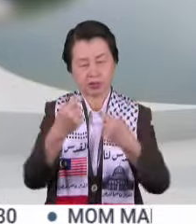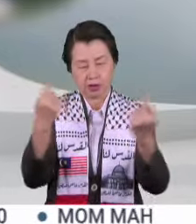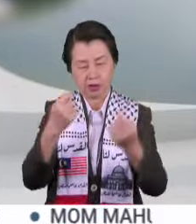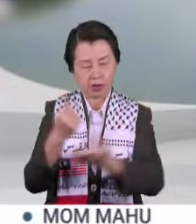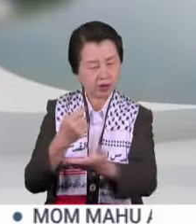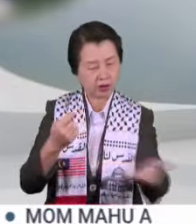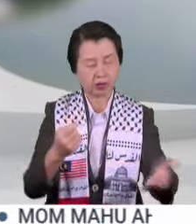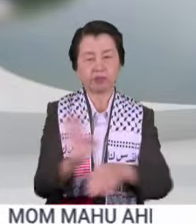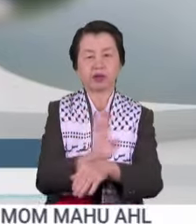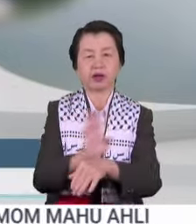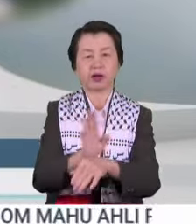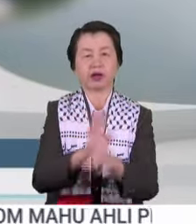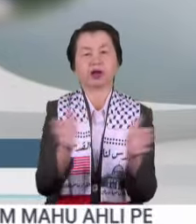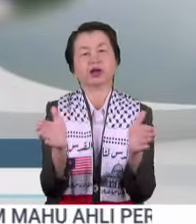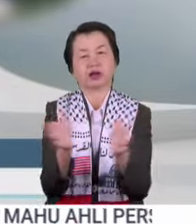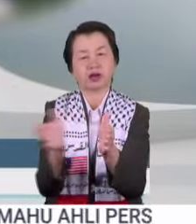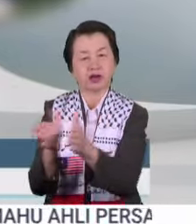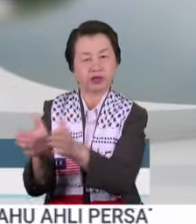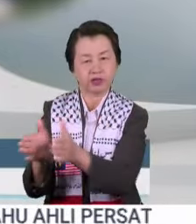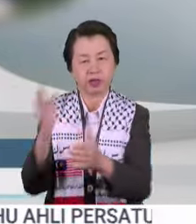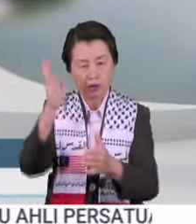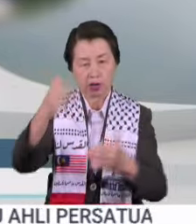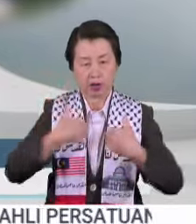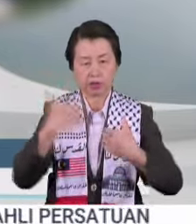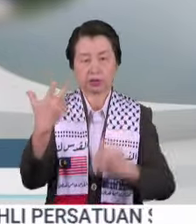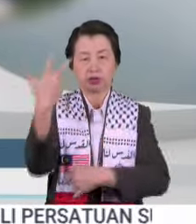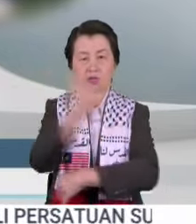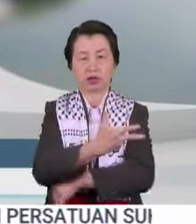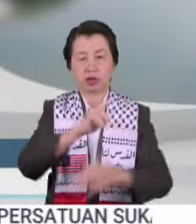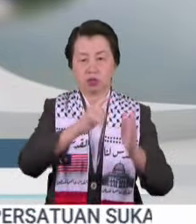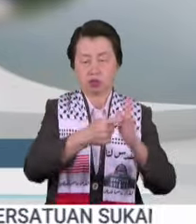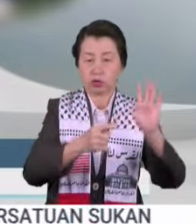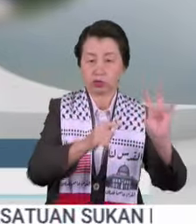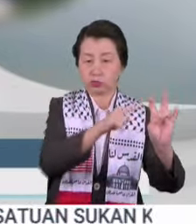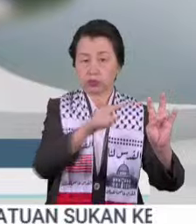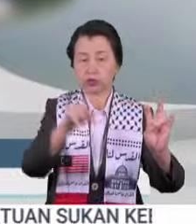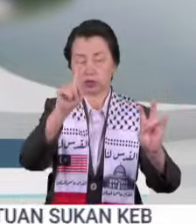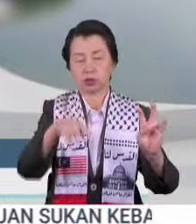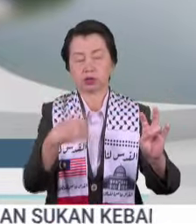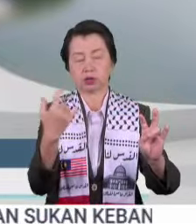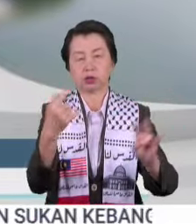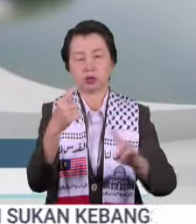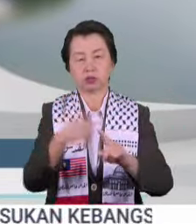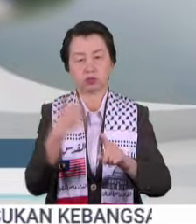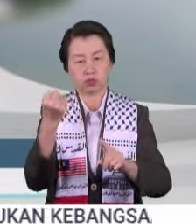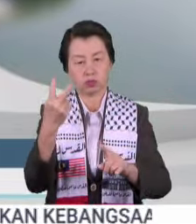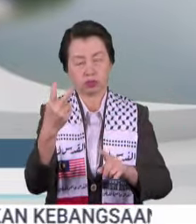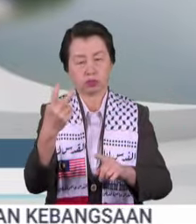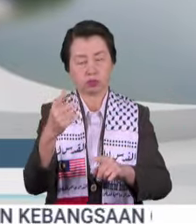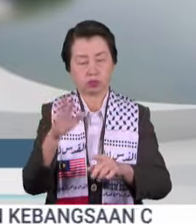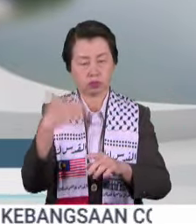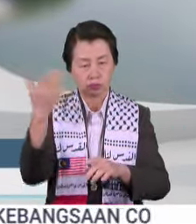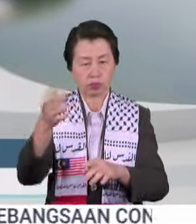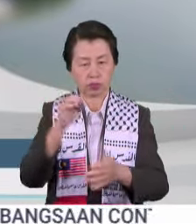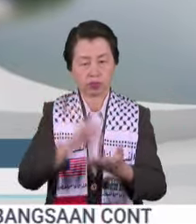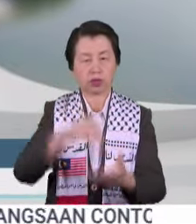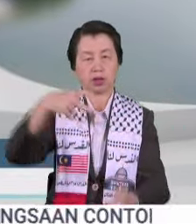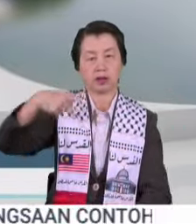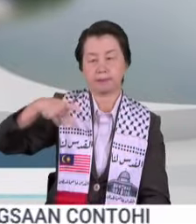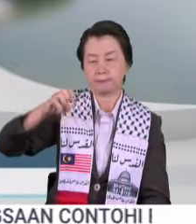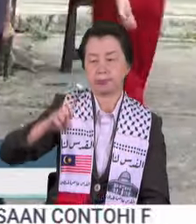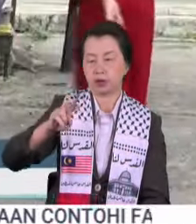peniaga kecil di negeri ini sambutan itu akan berlangsung selama 3 hari bermula 7 Hingga 9 disember depan di buhaban square